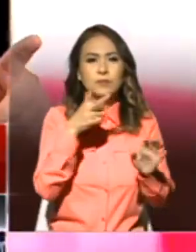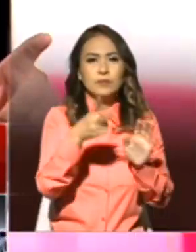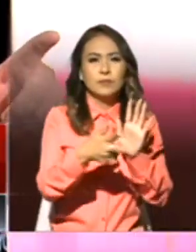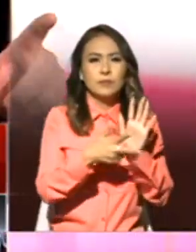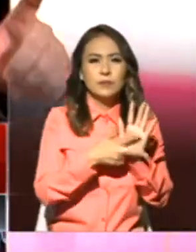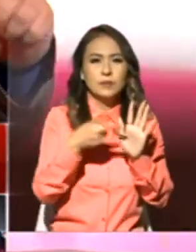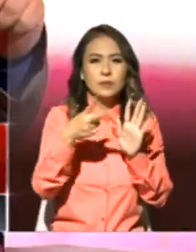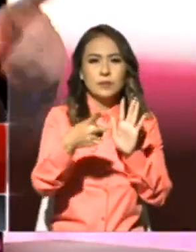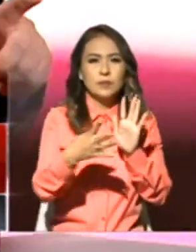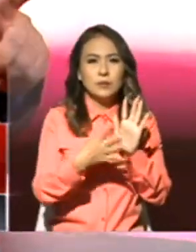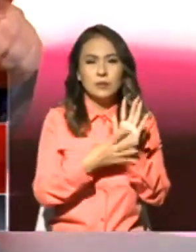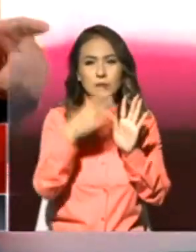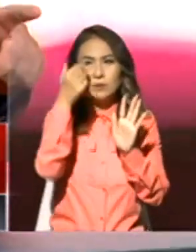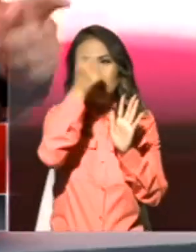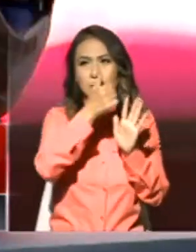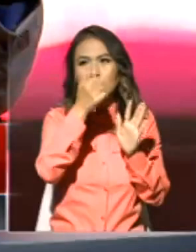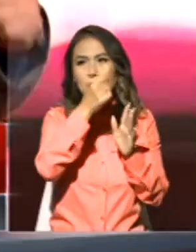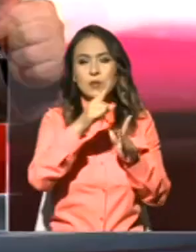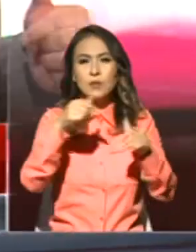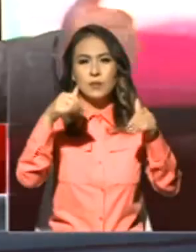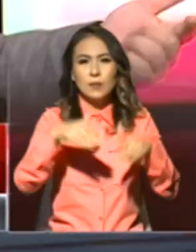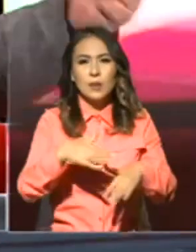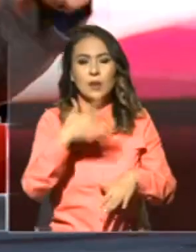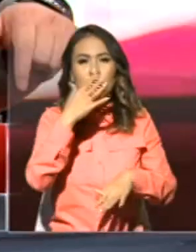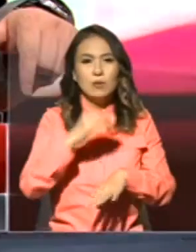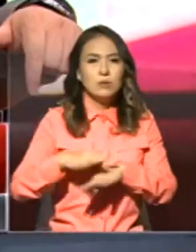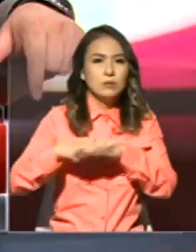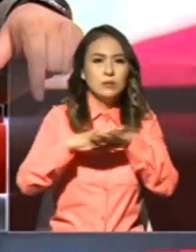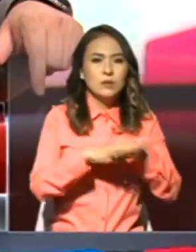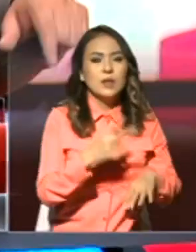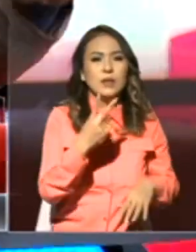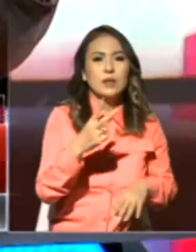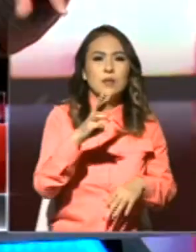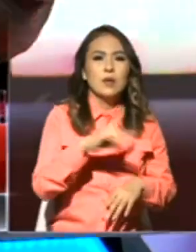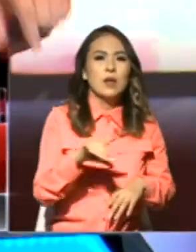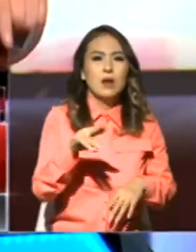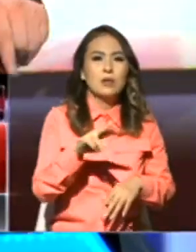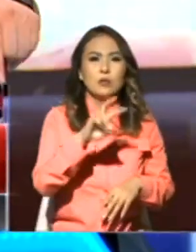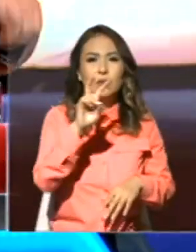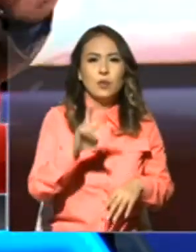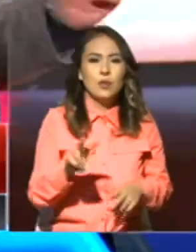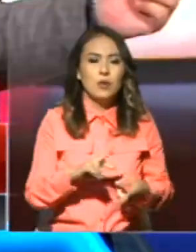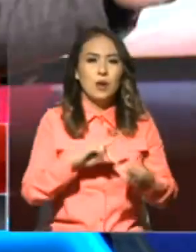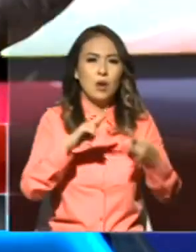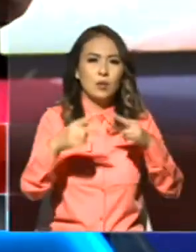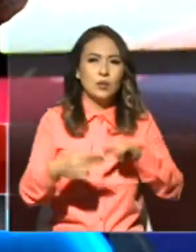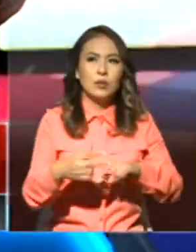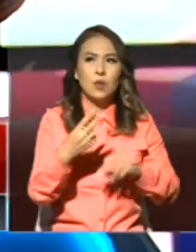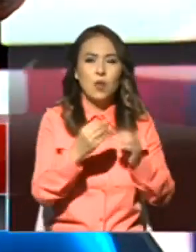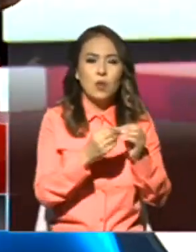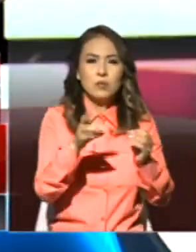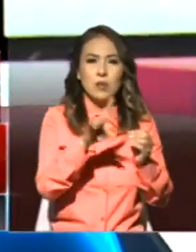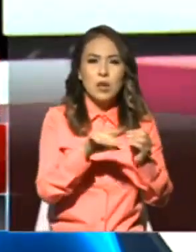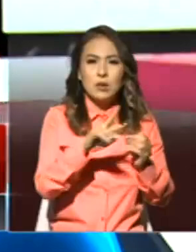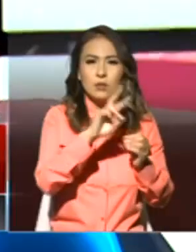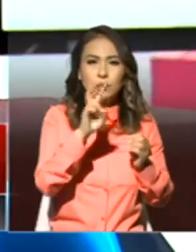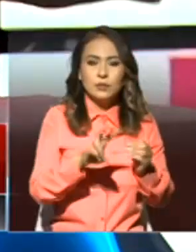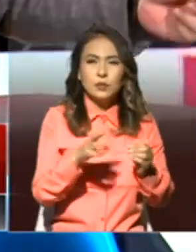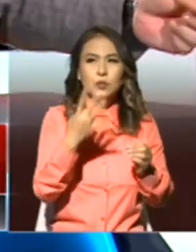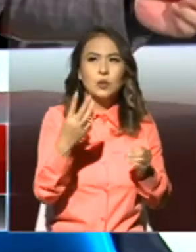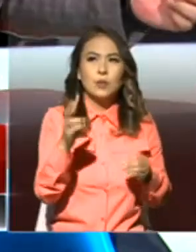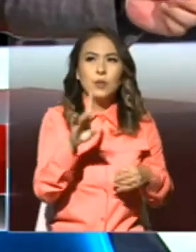2008-2009 жылдарда үлескерлердің мәселесін шешу үшін ұлттық қордан 2 миллиард доллар аударып, тура сол мәселені шешу үшін. 10 миллиард доллар былай аударды да, 4 миллиард